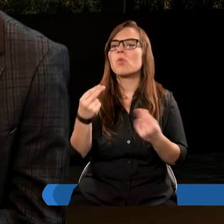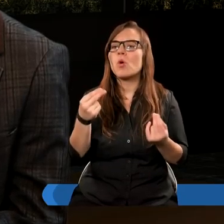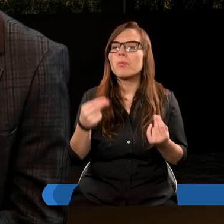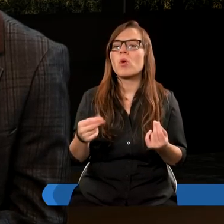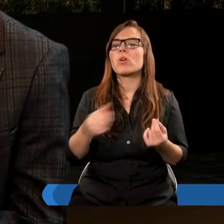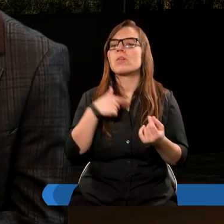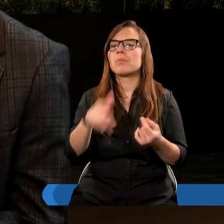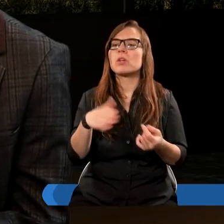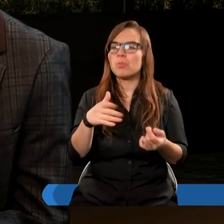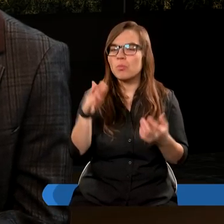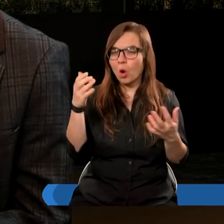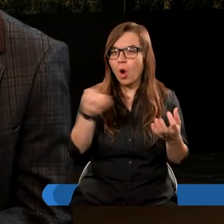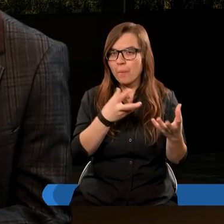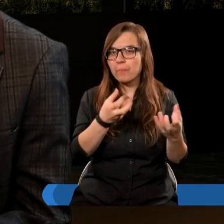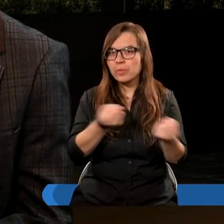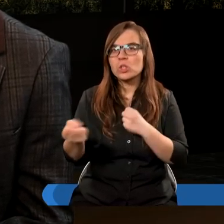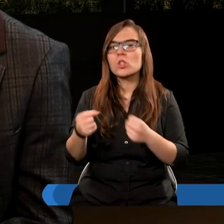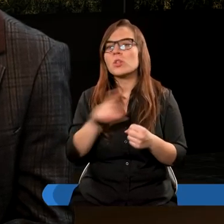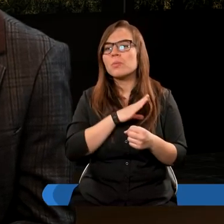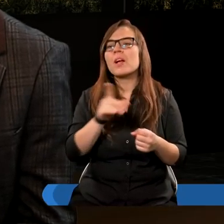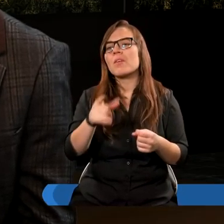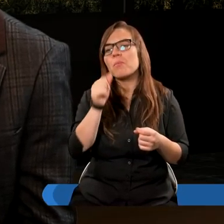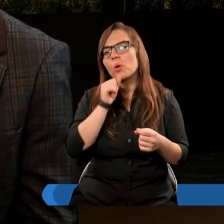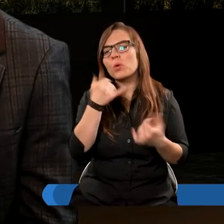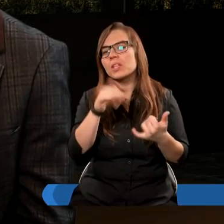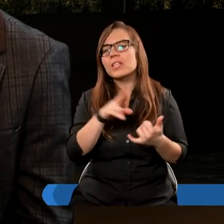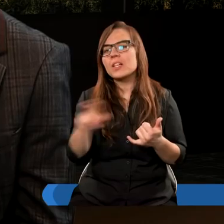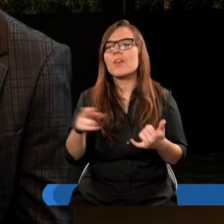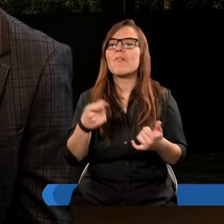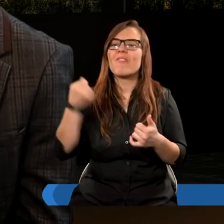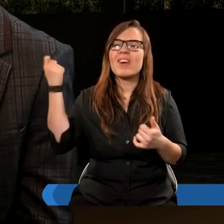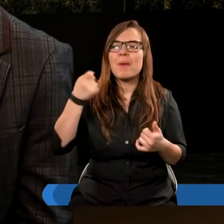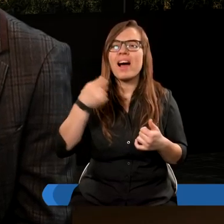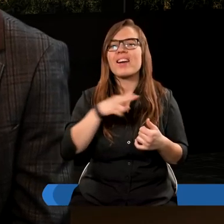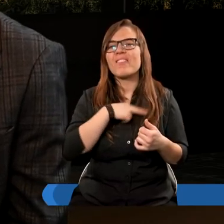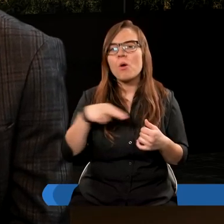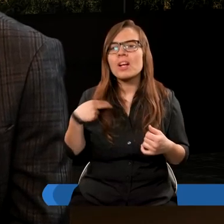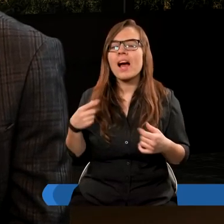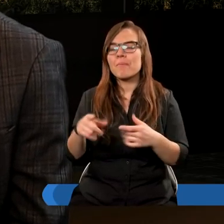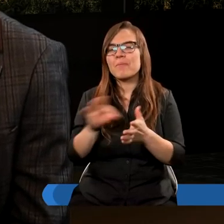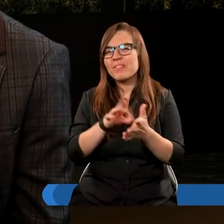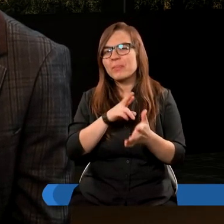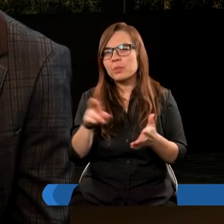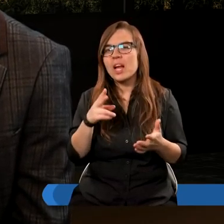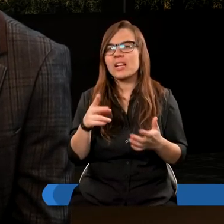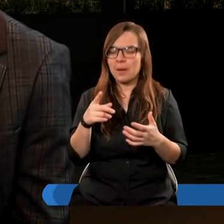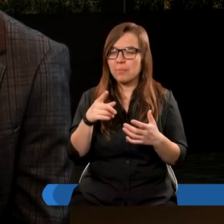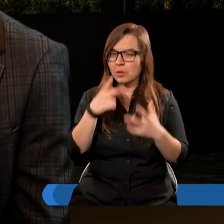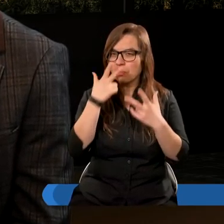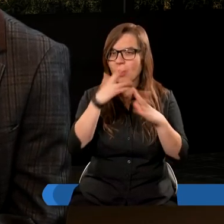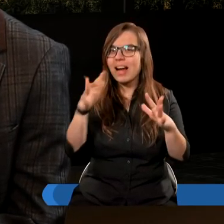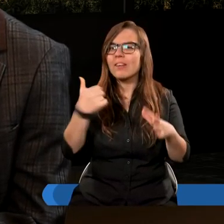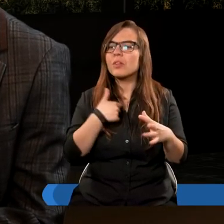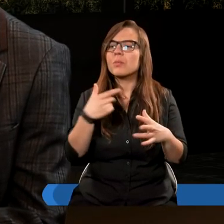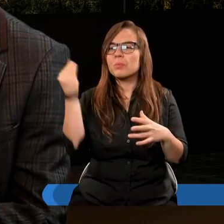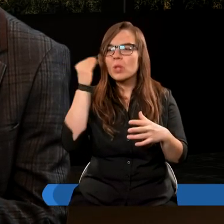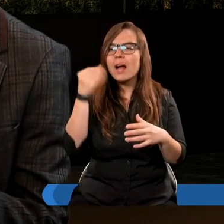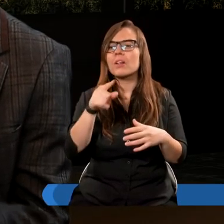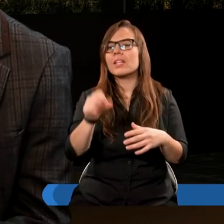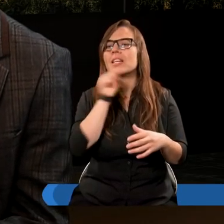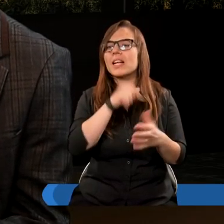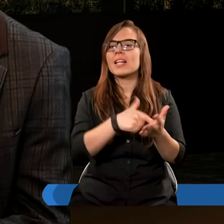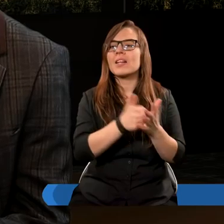przyszedł przynieść miecz. Ukręcił sobie bicz tam i wymachiwał nam, kiedy w świętyni działy się takie rzeczy, jakie się działy. Chociaż kiedy patrzymy na Stary